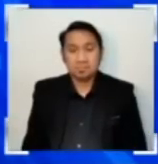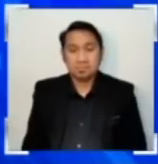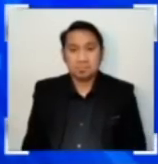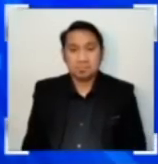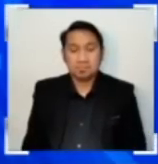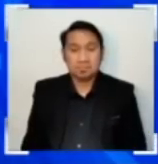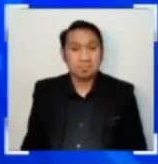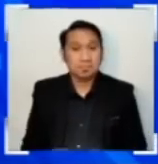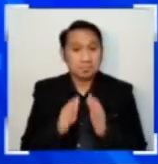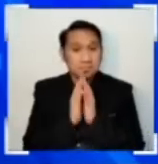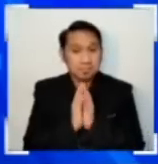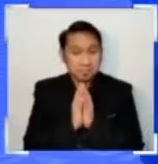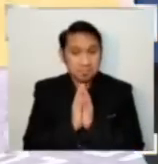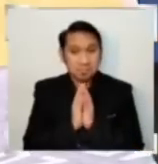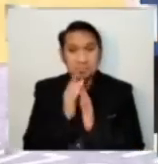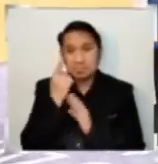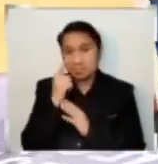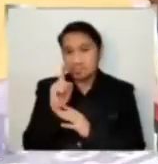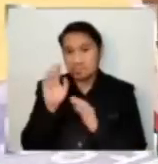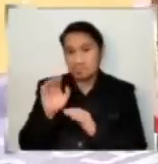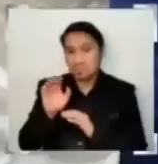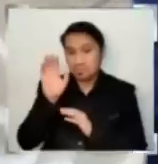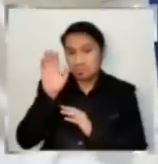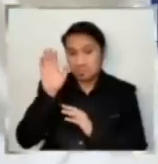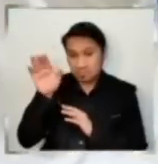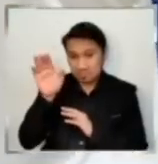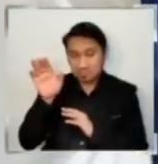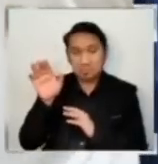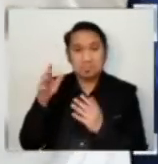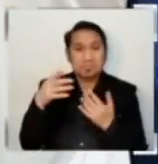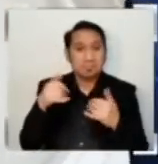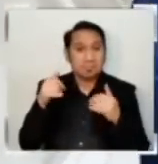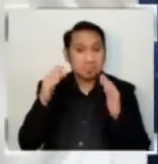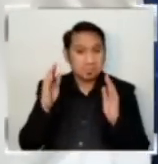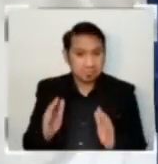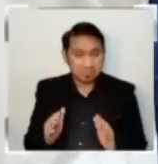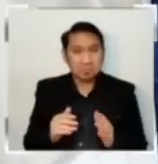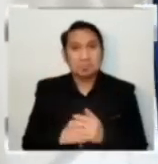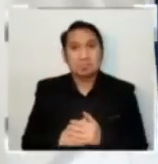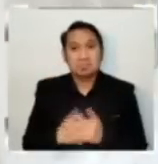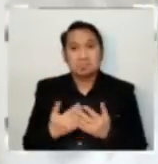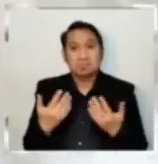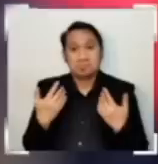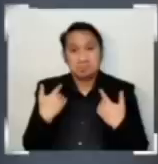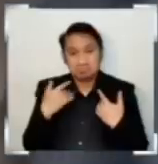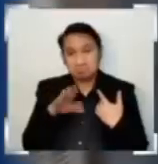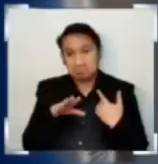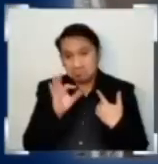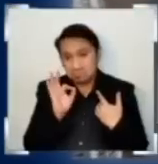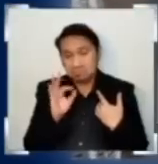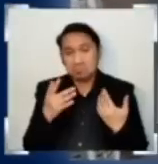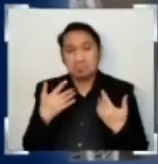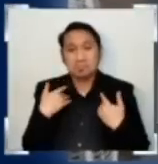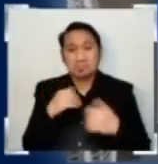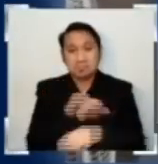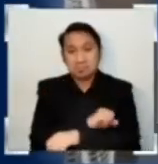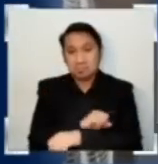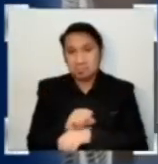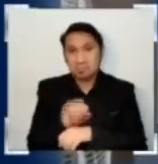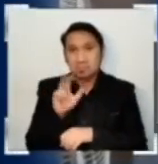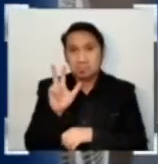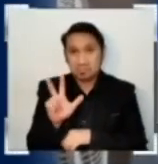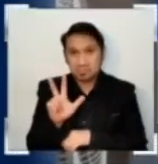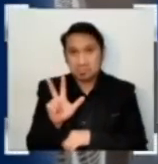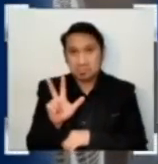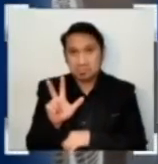Prayers up para sa basketball veteran na si L.A. Tenorio na na-diagnose po na may stage 3 colon cancer. Ay kay Tenorio